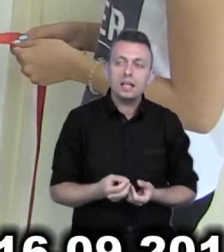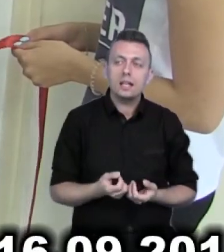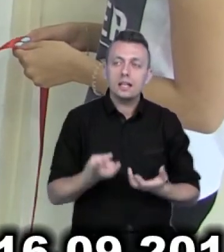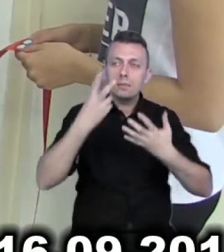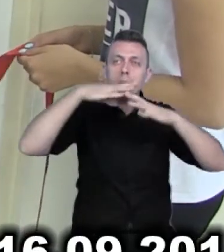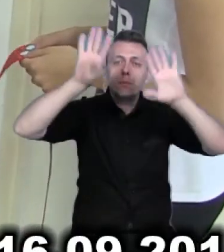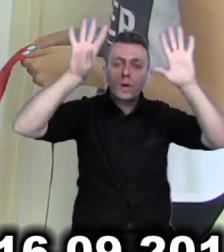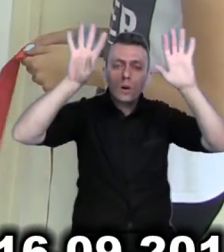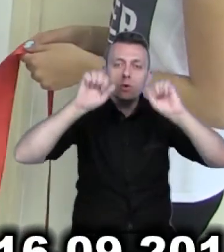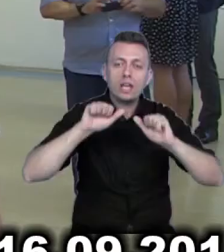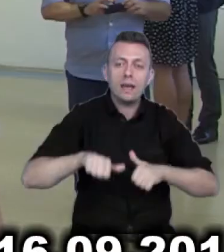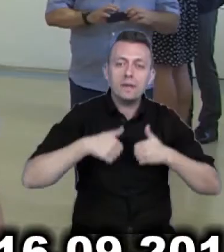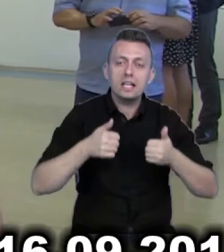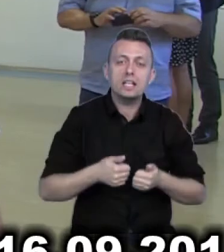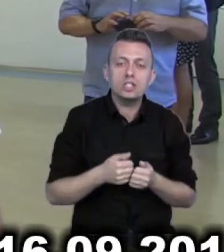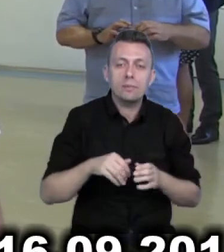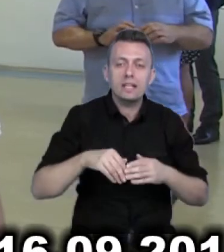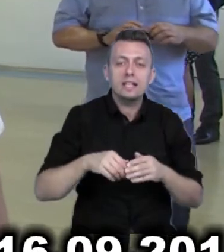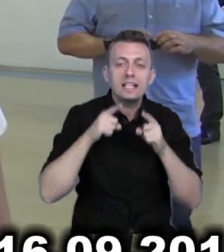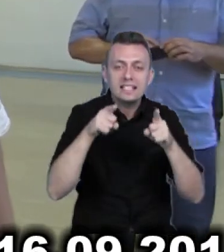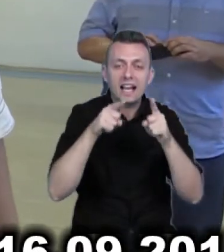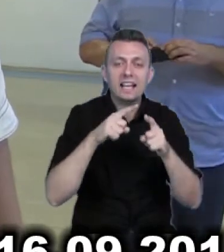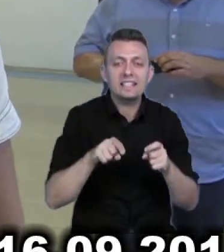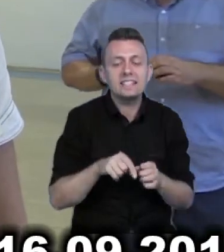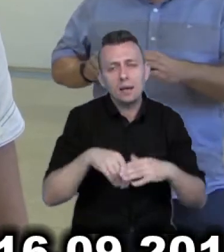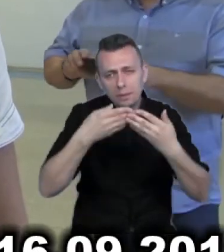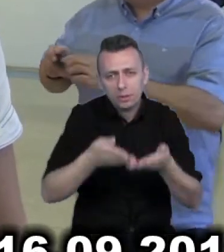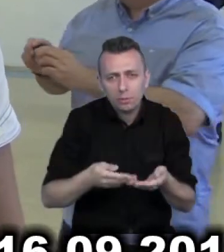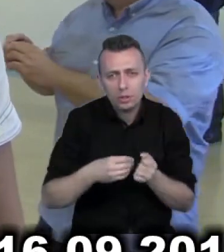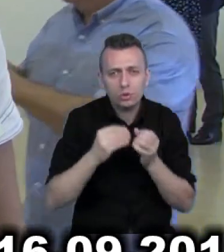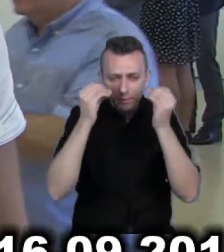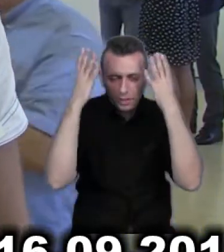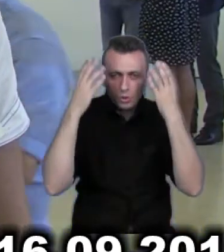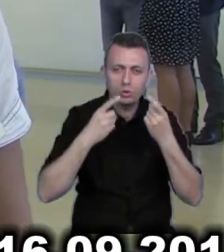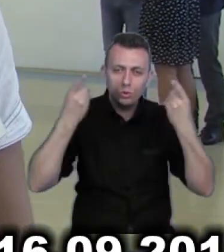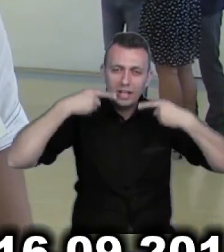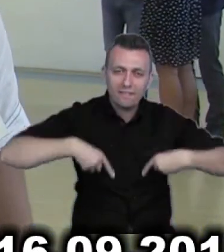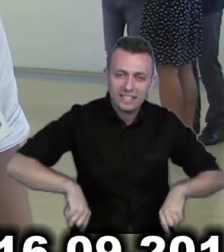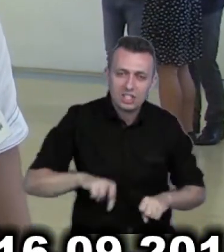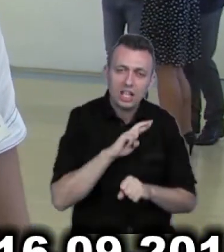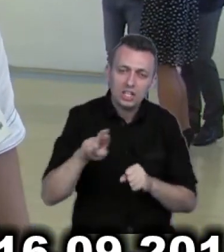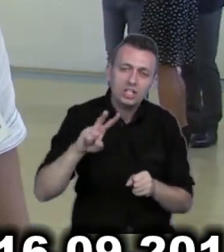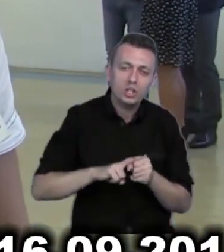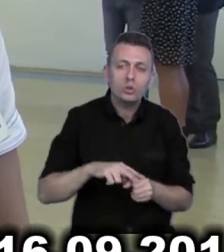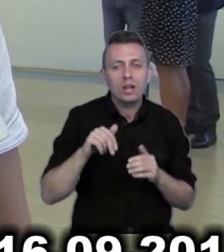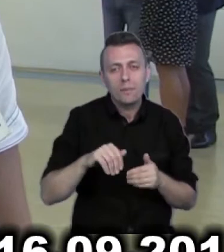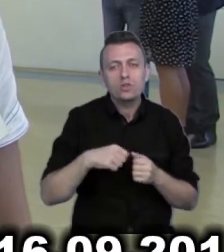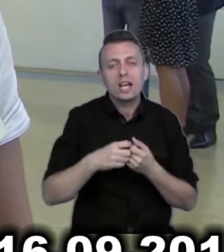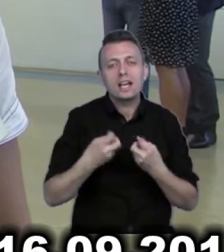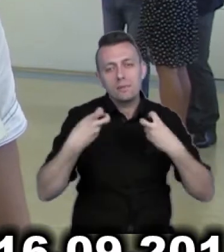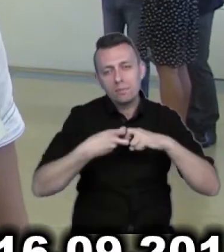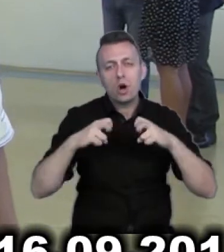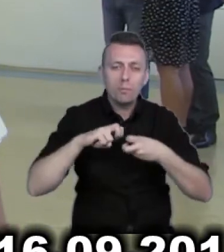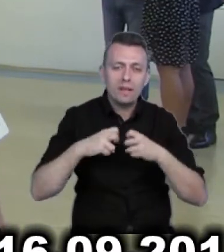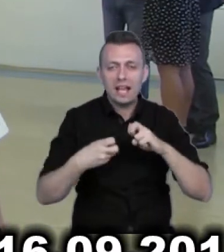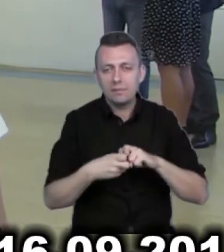nowe możliwości, jeśli chodzi o spędzanie wolnego czasu. Rzeczy, które być może były problemem dla mieszkańców powiatu,